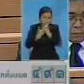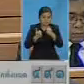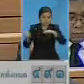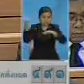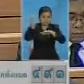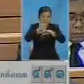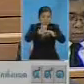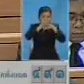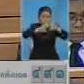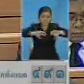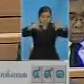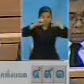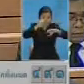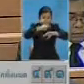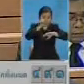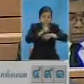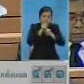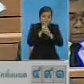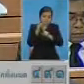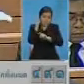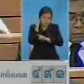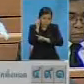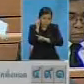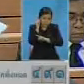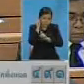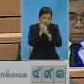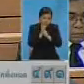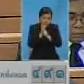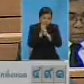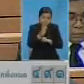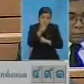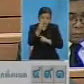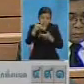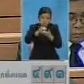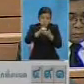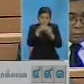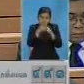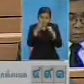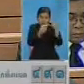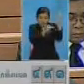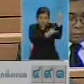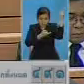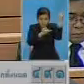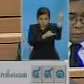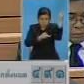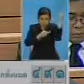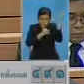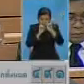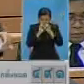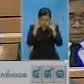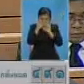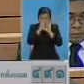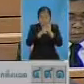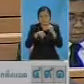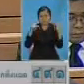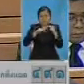ท่านประธานได้ติดตามเรื่องสถานการณ์กับการแก้ไขปัญหายางพาราให้ชัดครับสมัยรัฐ